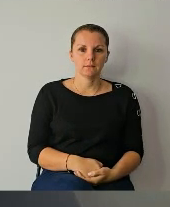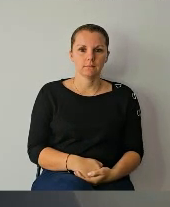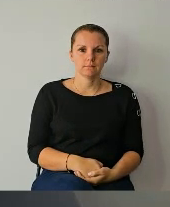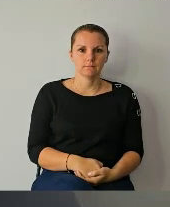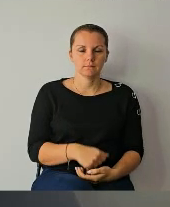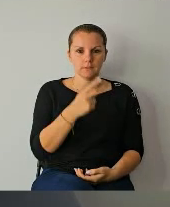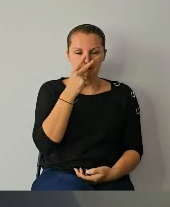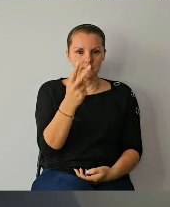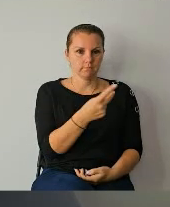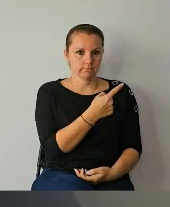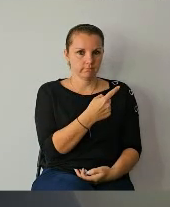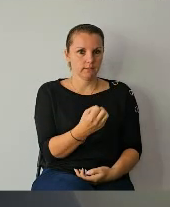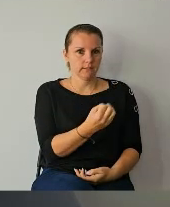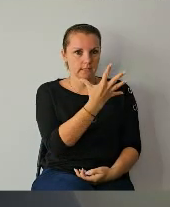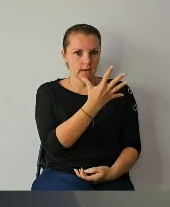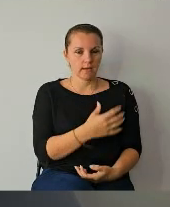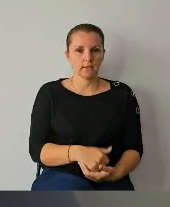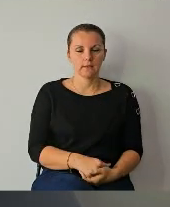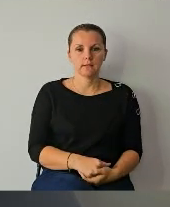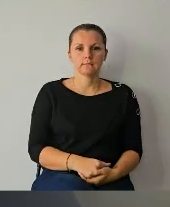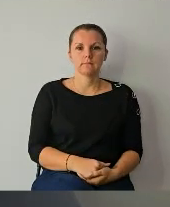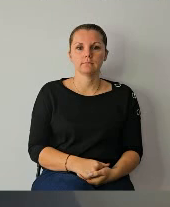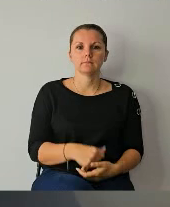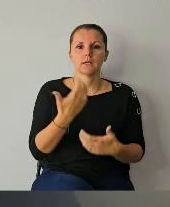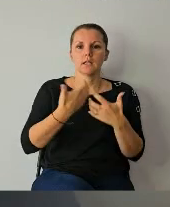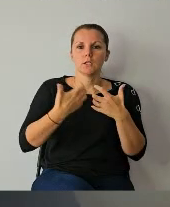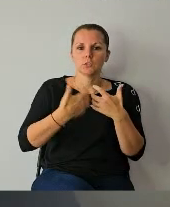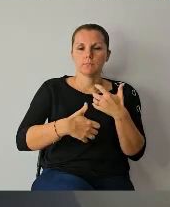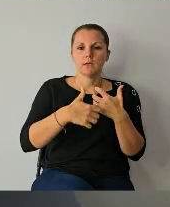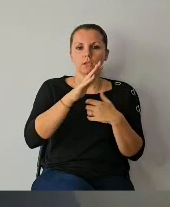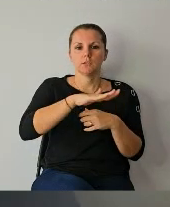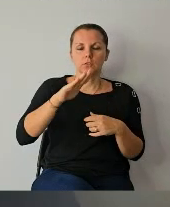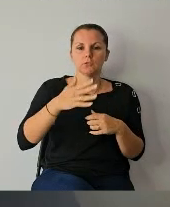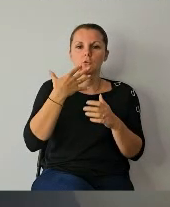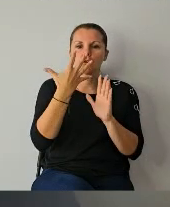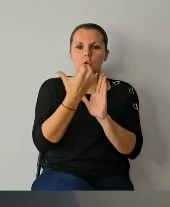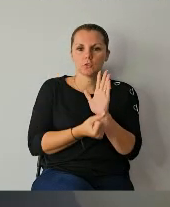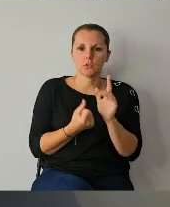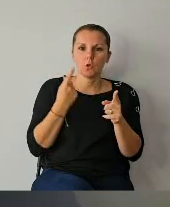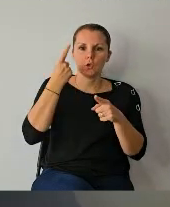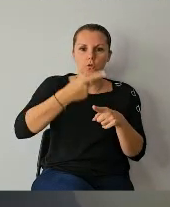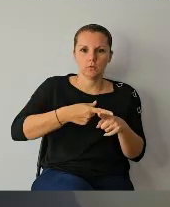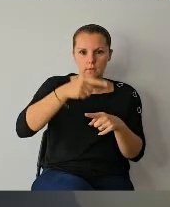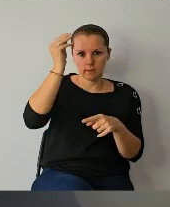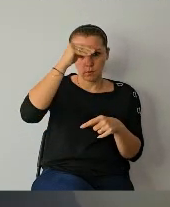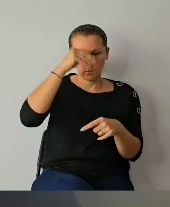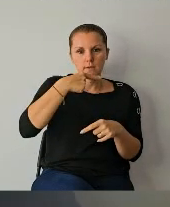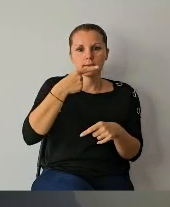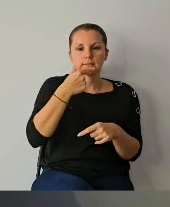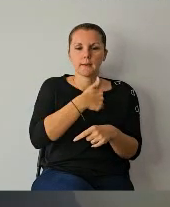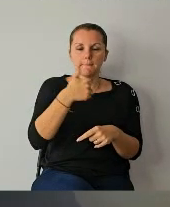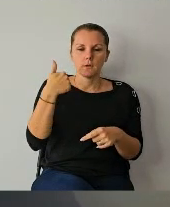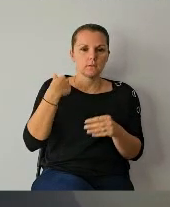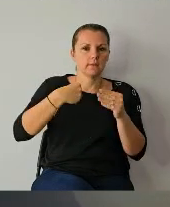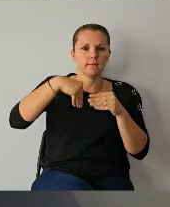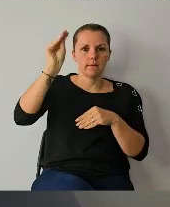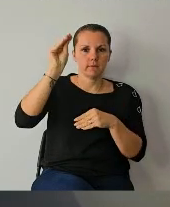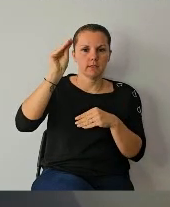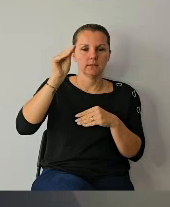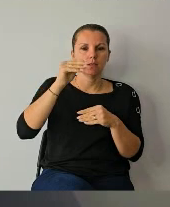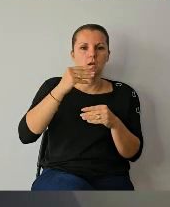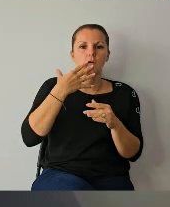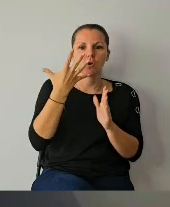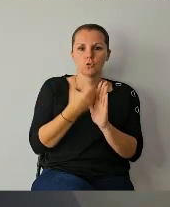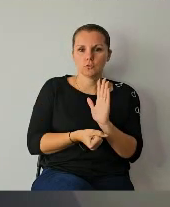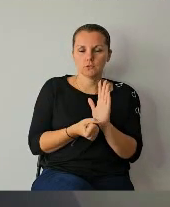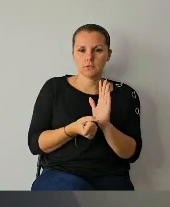Zamieszczony slajd przedstawia liczbę uczniów korzystających z dodatkowej nauki języka polskiego. Największą liczbę korzystających